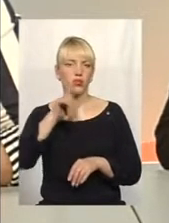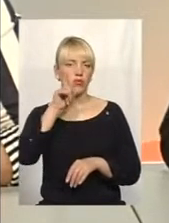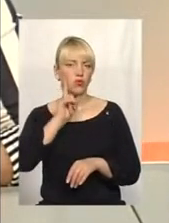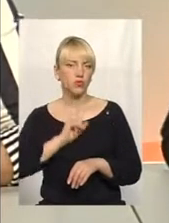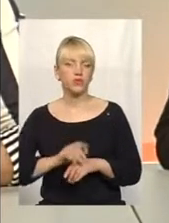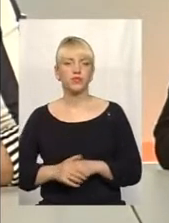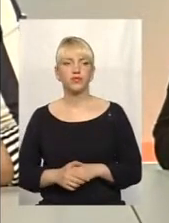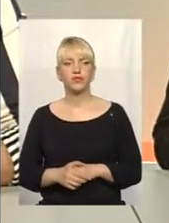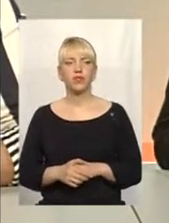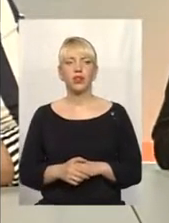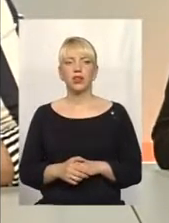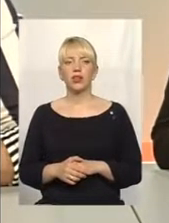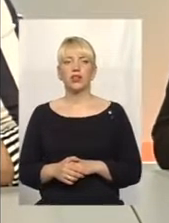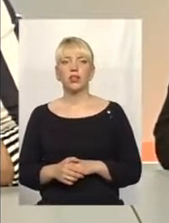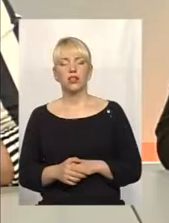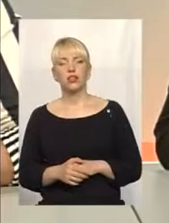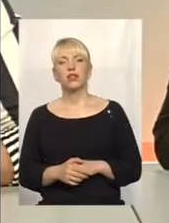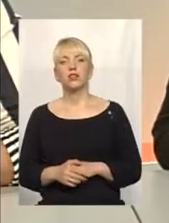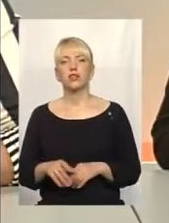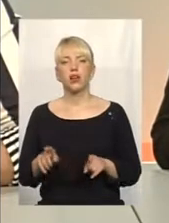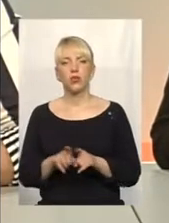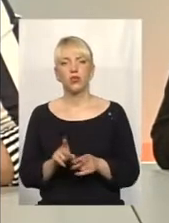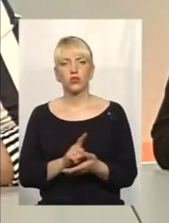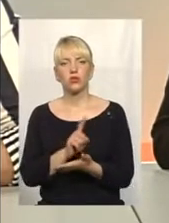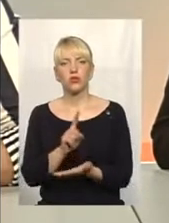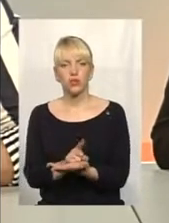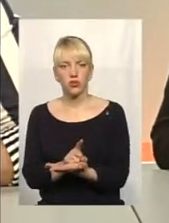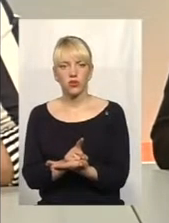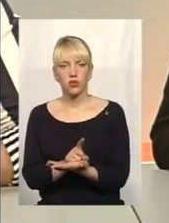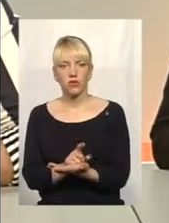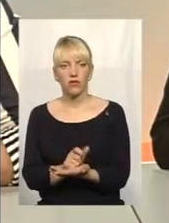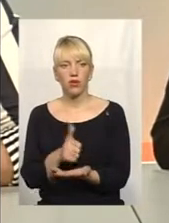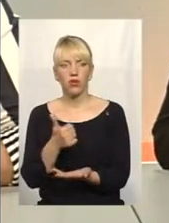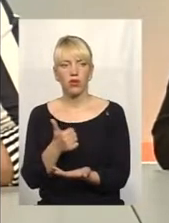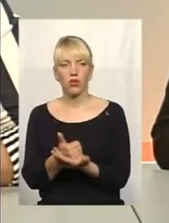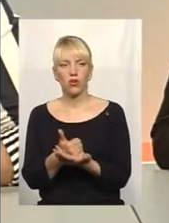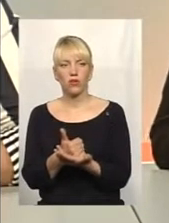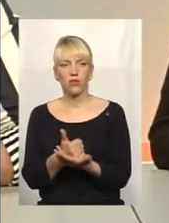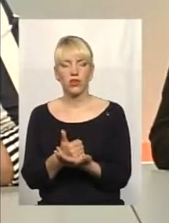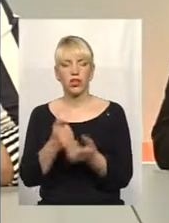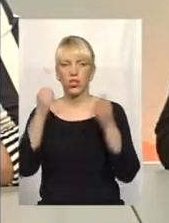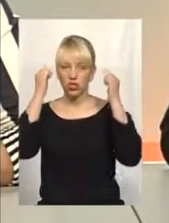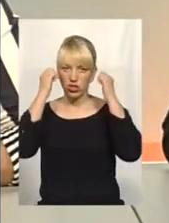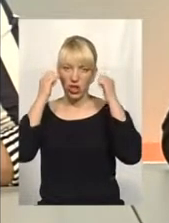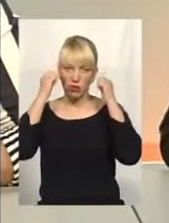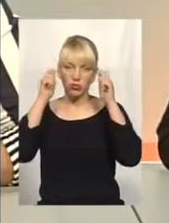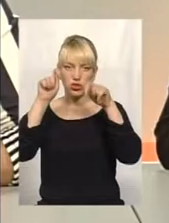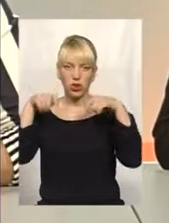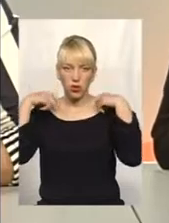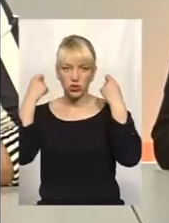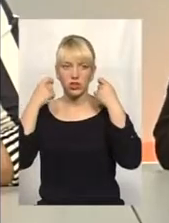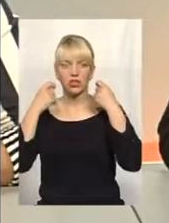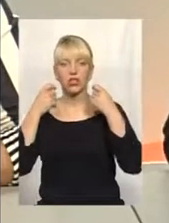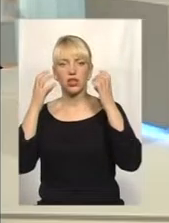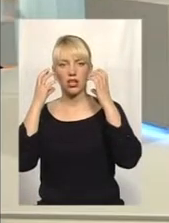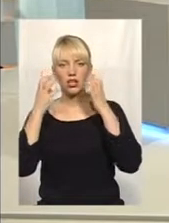вологостійким. Обов'язково головний покрити чимось голову, шапочка, хустинка, знову ж